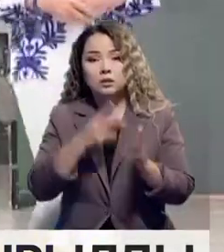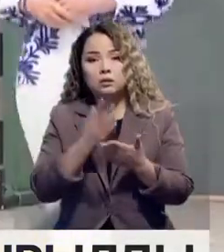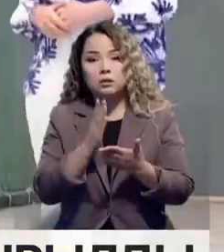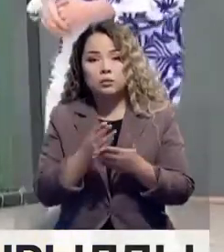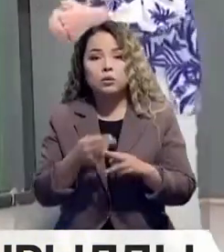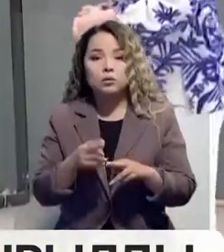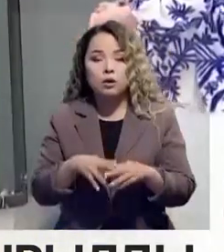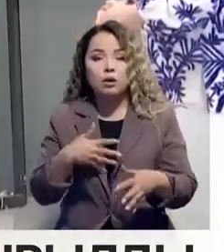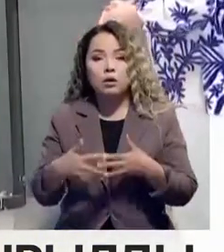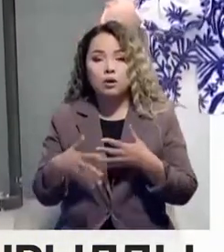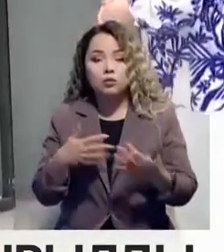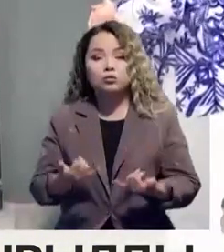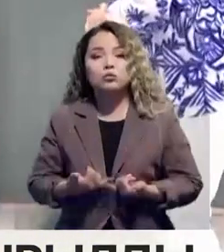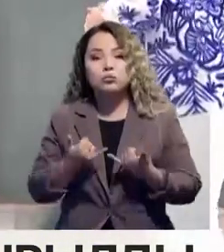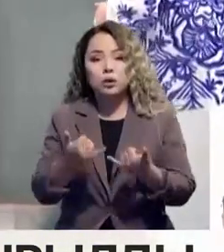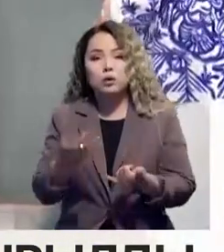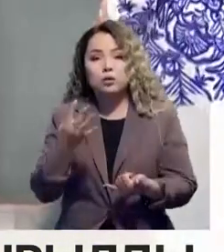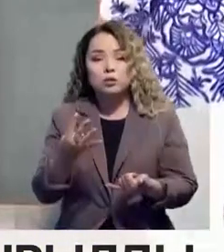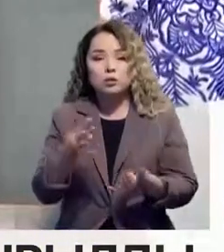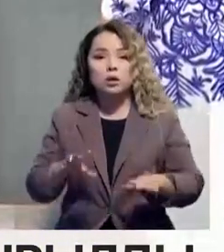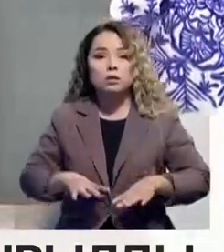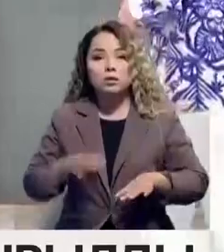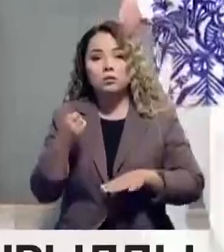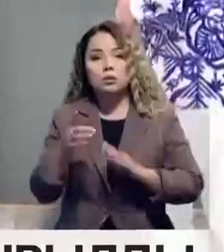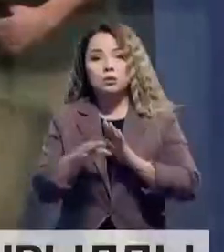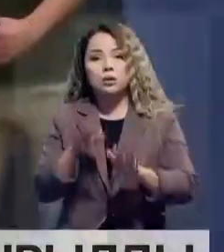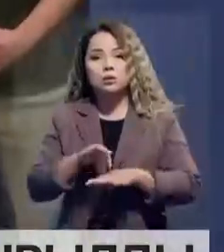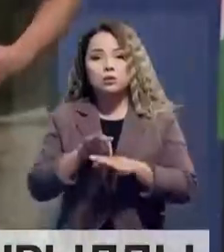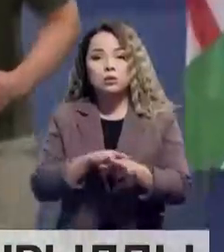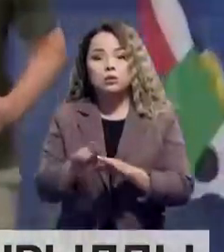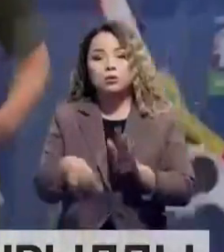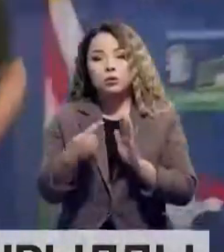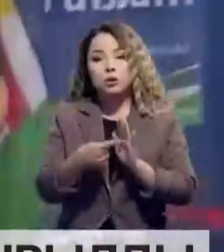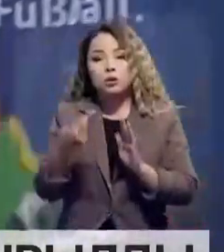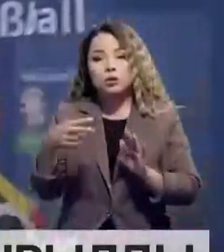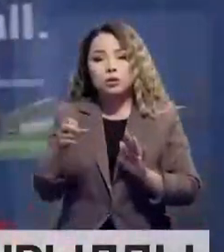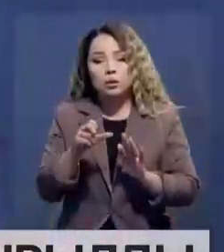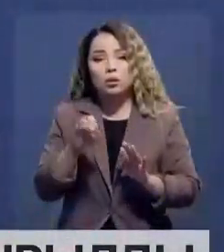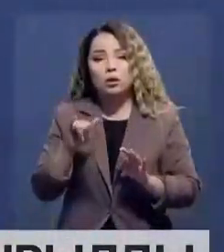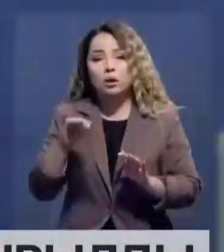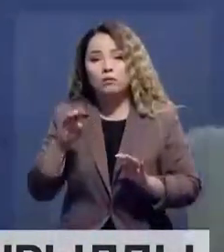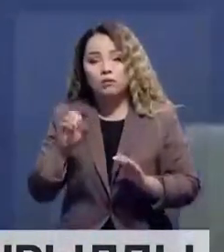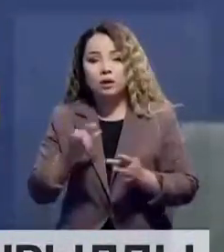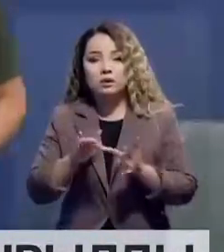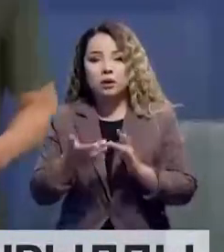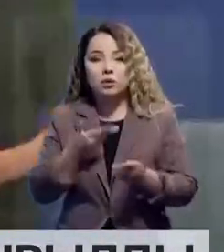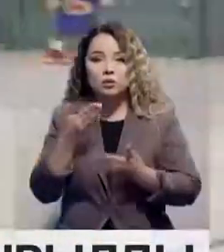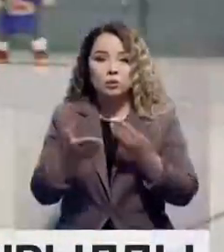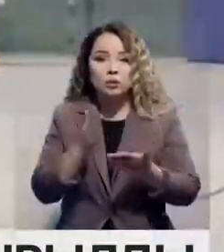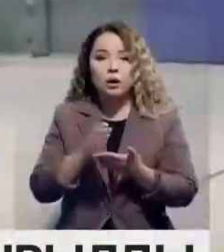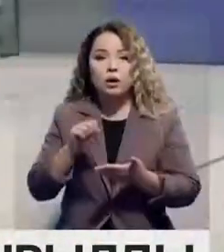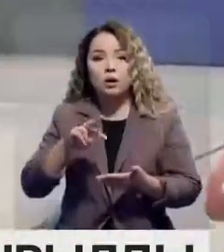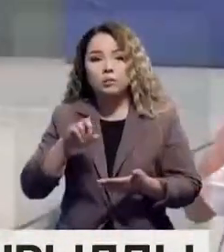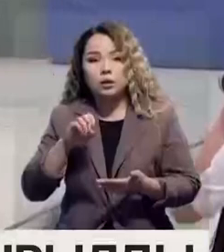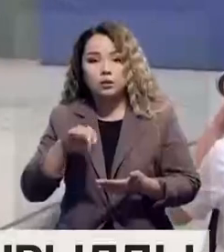Енді бұл аюға ұсынылған 4 аттың біреуін таңдау керек. Сауалнама 2 апта бойы УЕФА сайтында жүргізіледі.